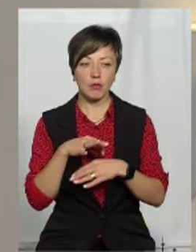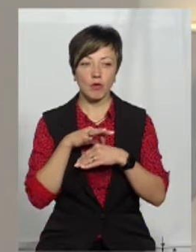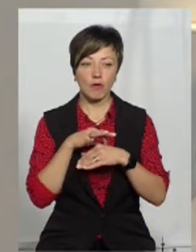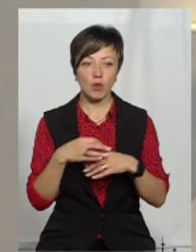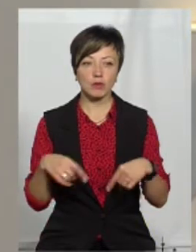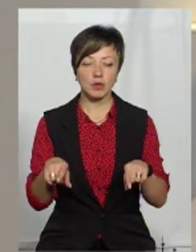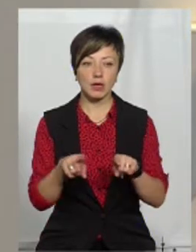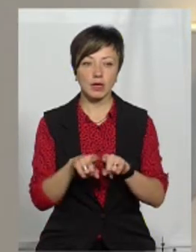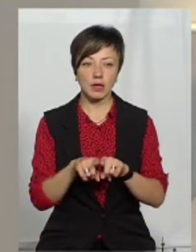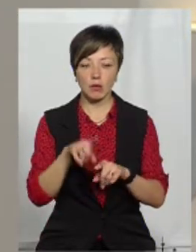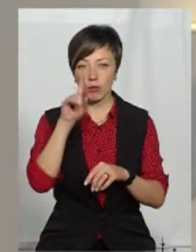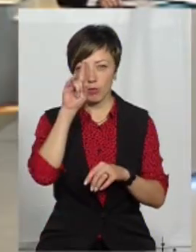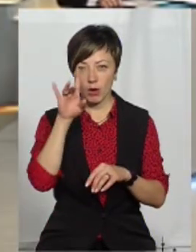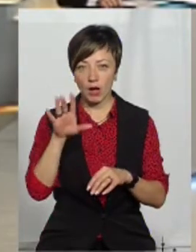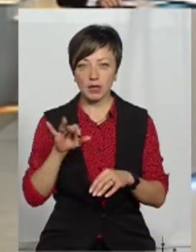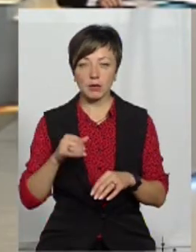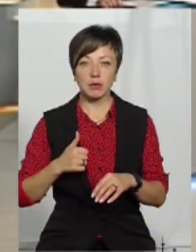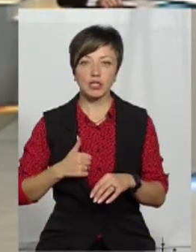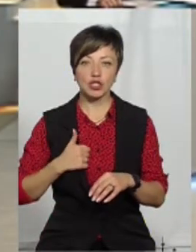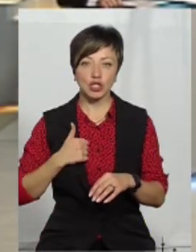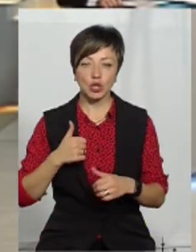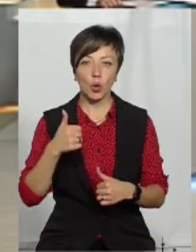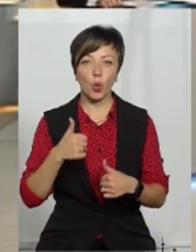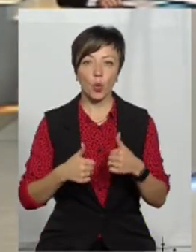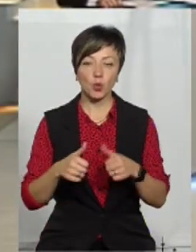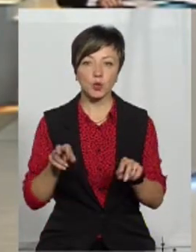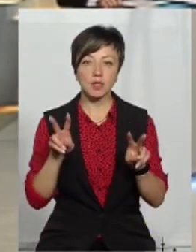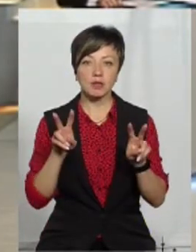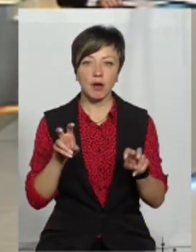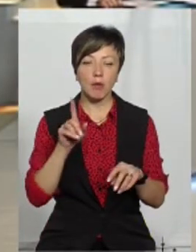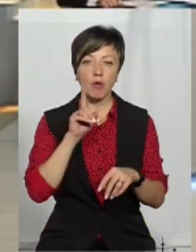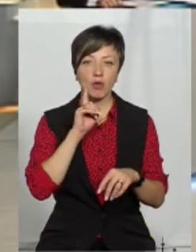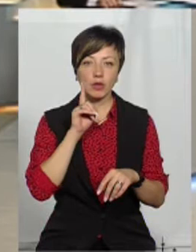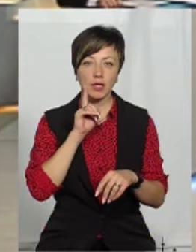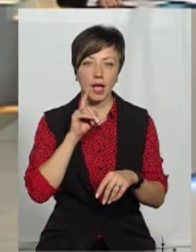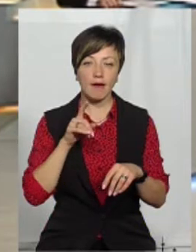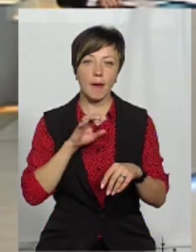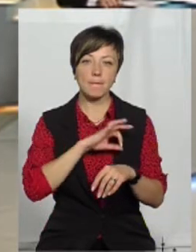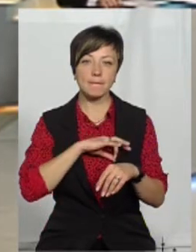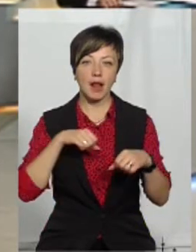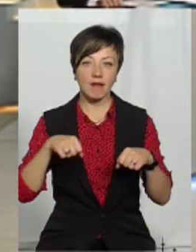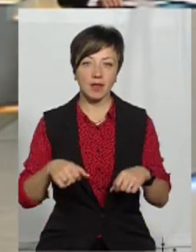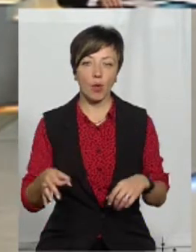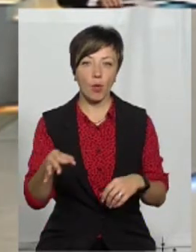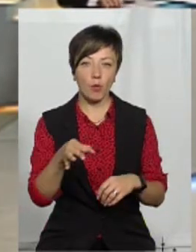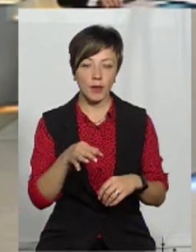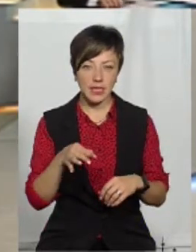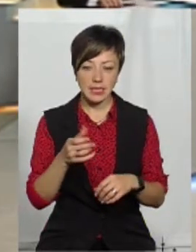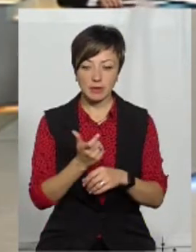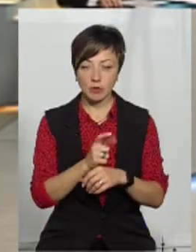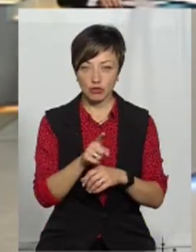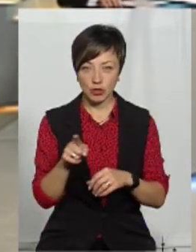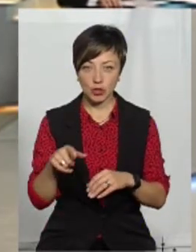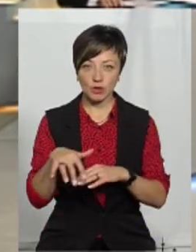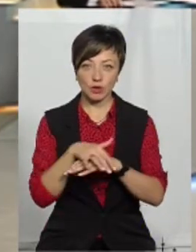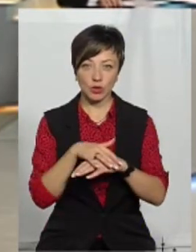проводимо такий на сьогодні вже популярний і досить таки престижний конкурс, який називається «Молодий правник області». Я думаю, що кожен з нас, більшість, можливо,